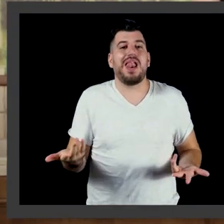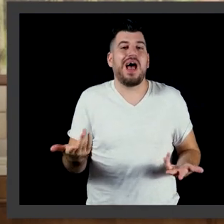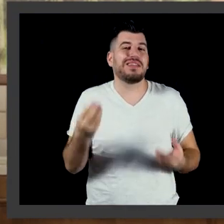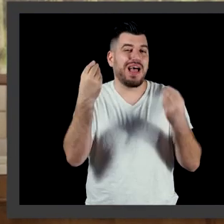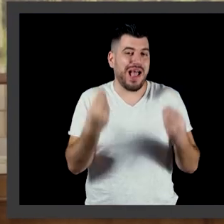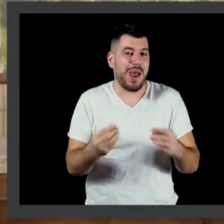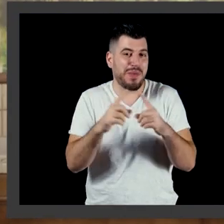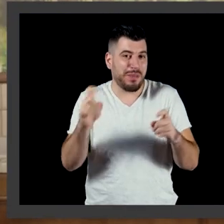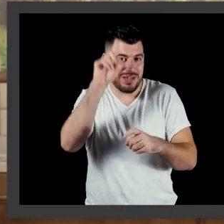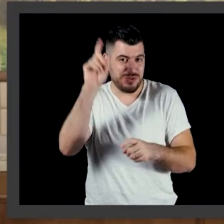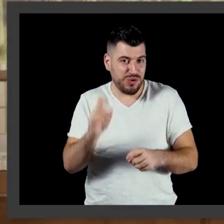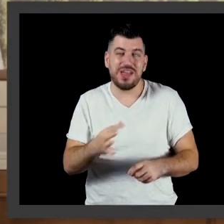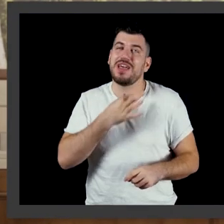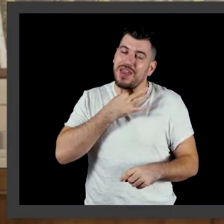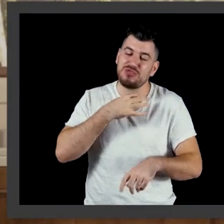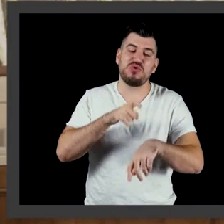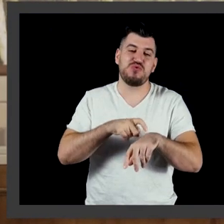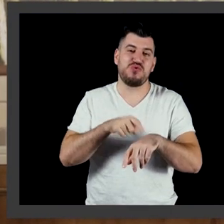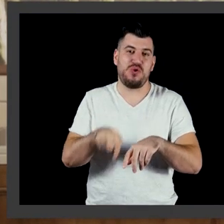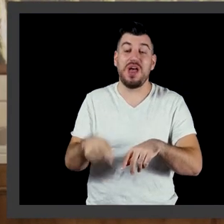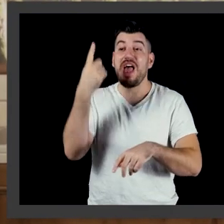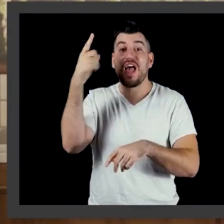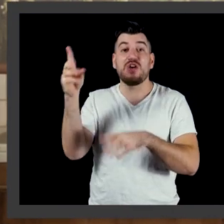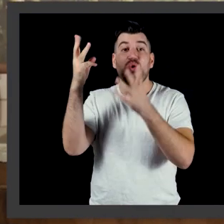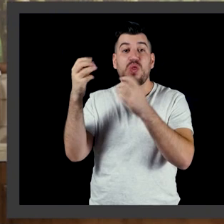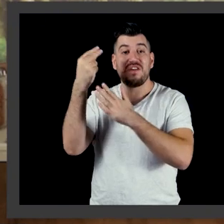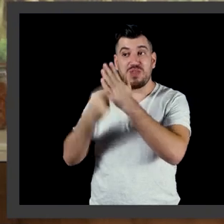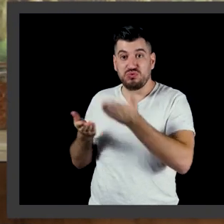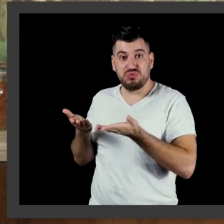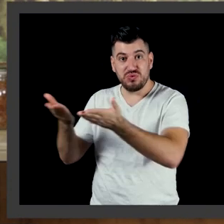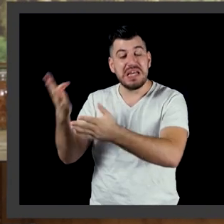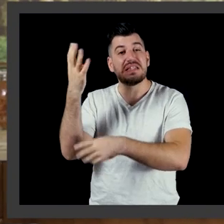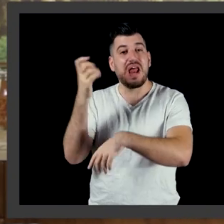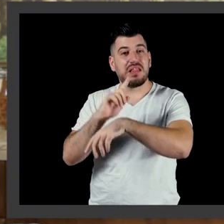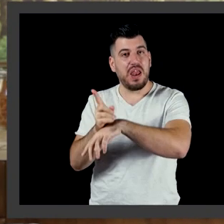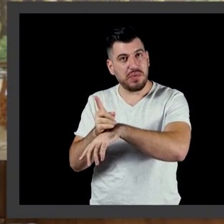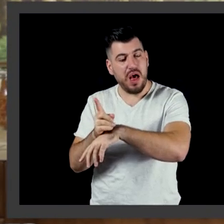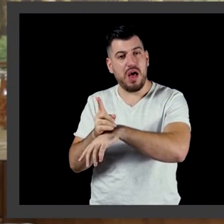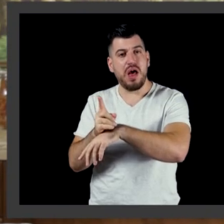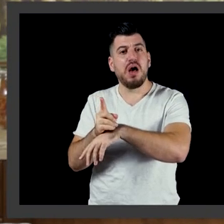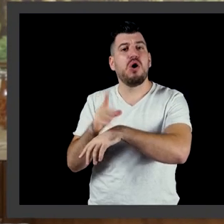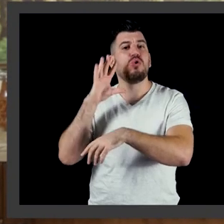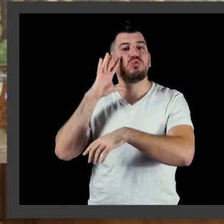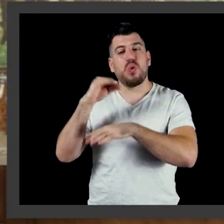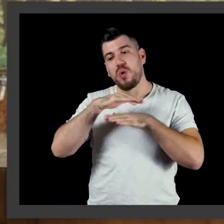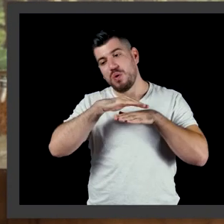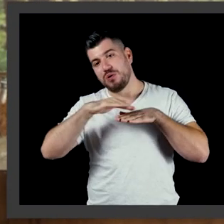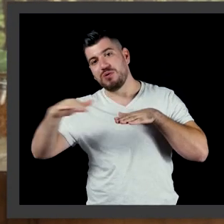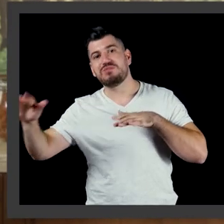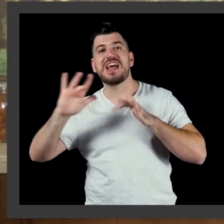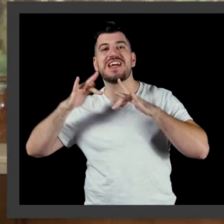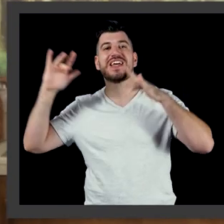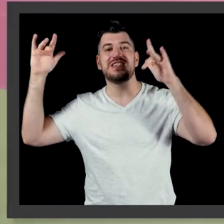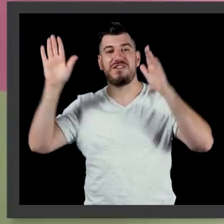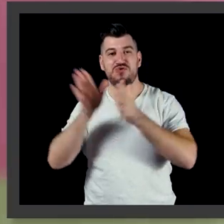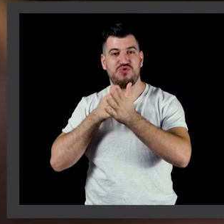χρόνο. Έχω προθερμάνει το φούρνο μου σε 180 βαθμούς και θα ψήσω περίπου για 40 λεπτάκια μέχρι που να πάρει έτσι ωραίο χρυσαφένιο χρώμα από πάνω η